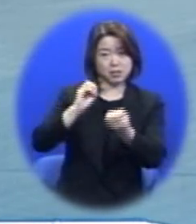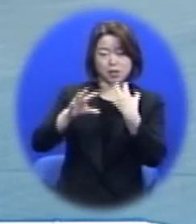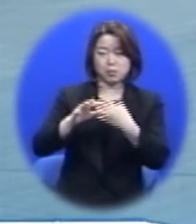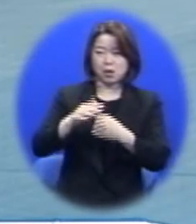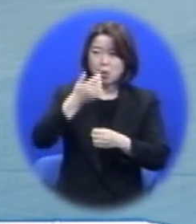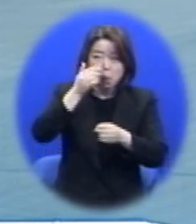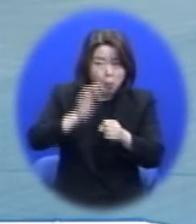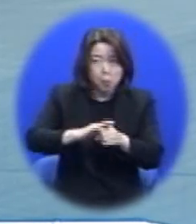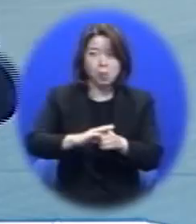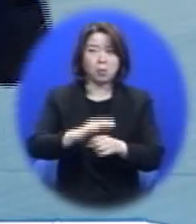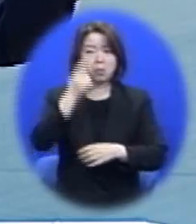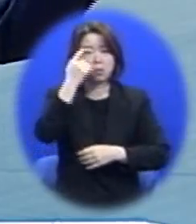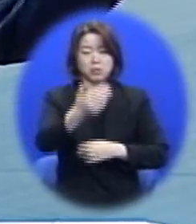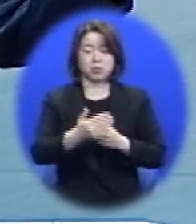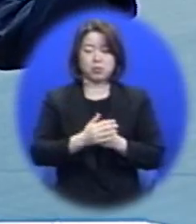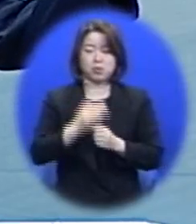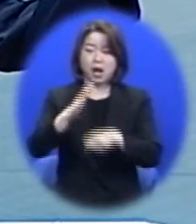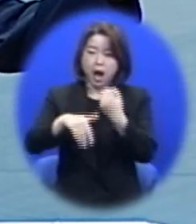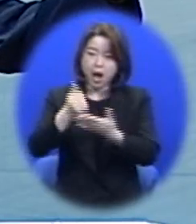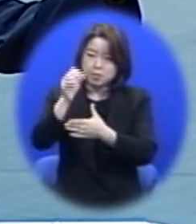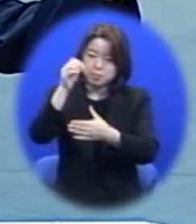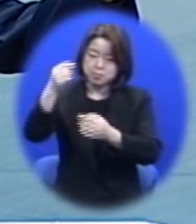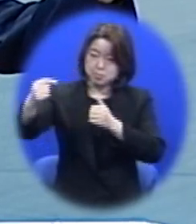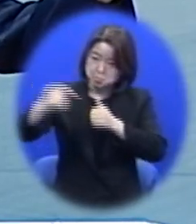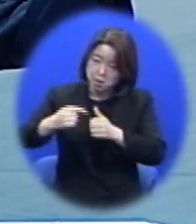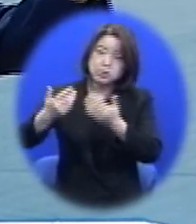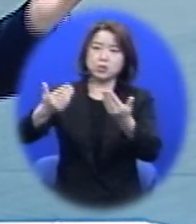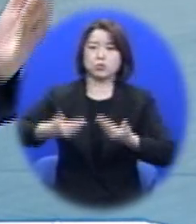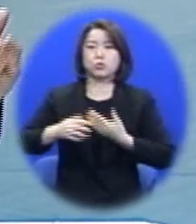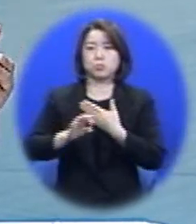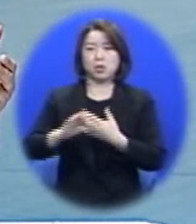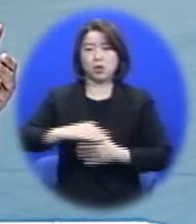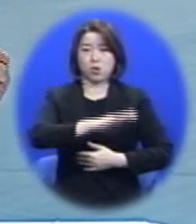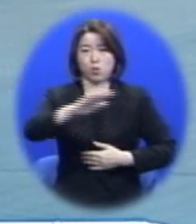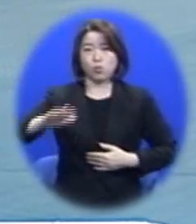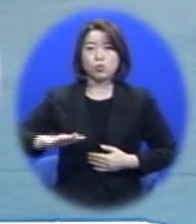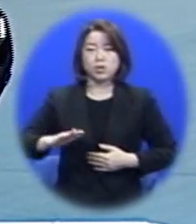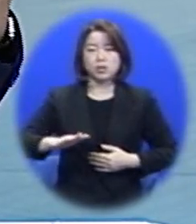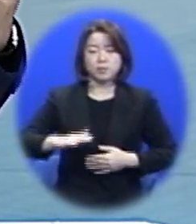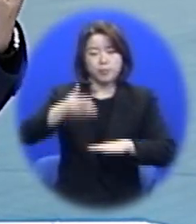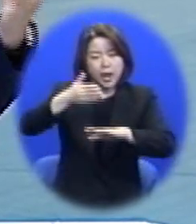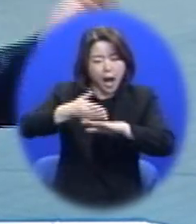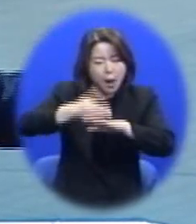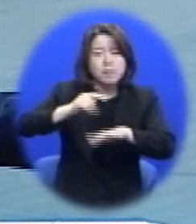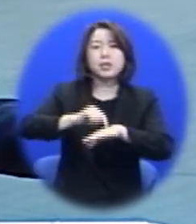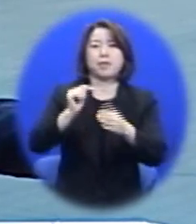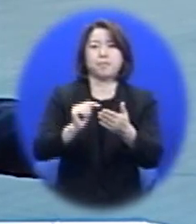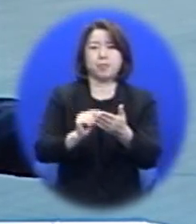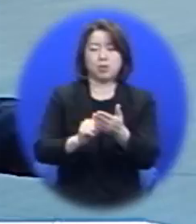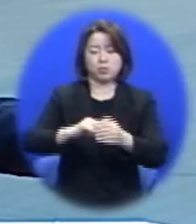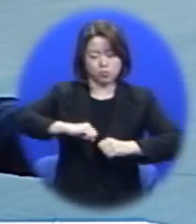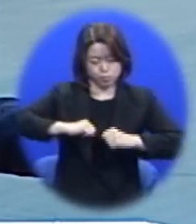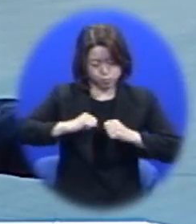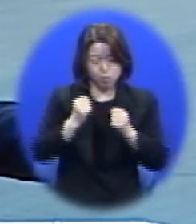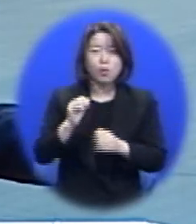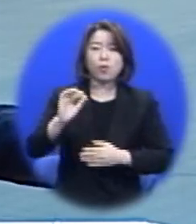억울하다니요. 하나님께서 명령하시면 우리는 감사한 마음으로 순종해야지요.